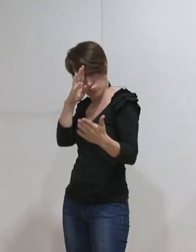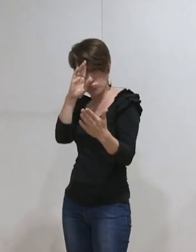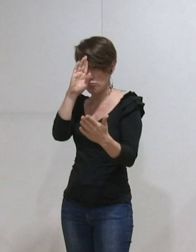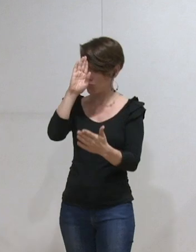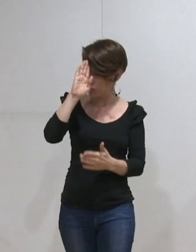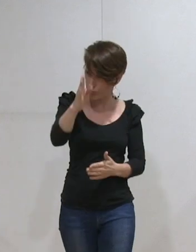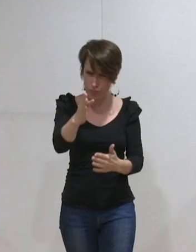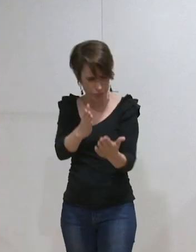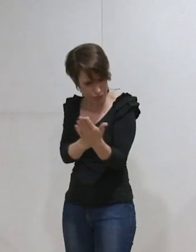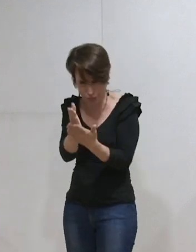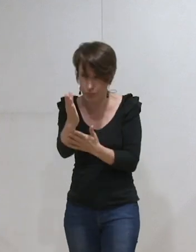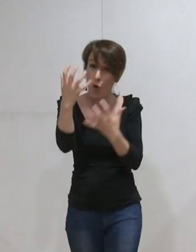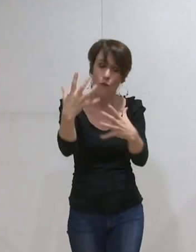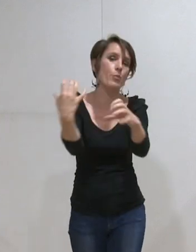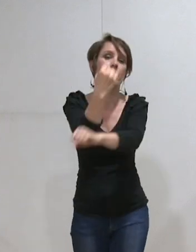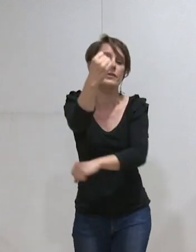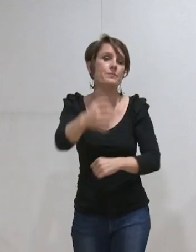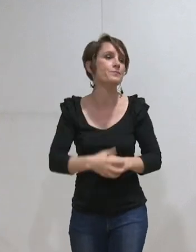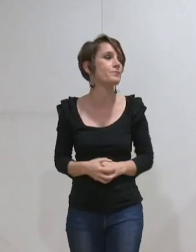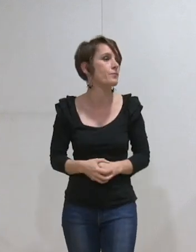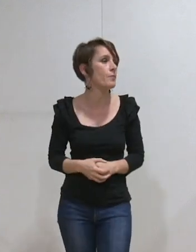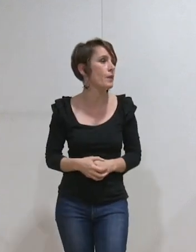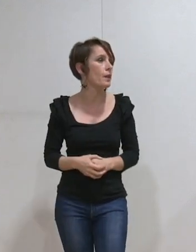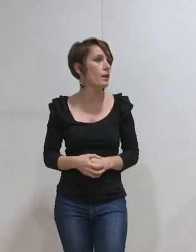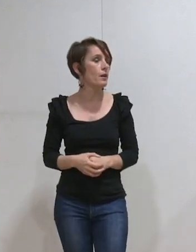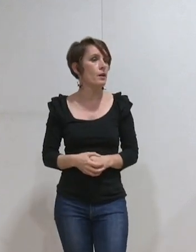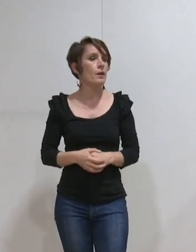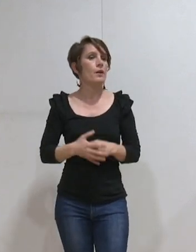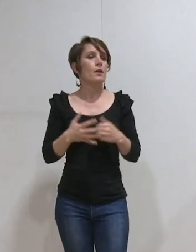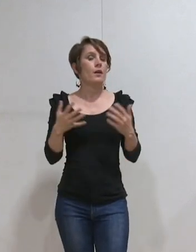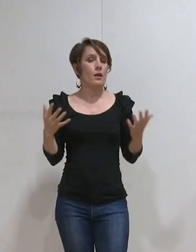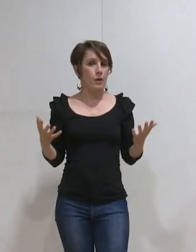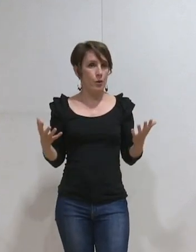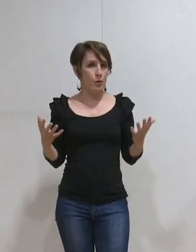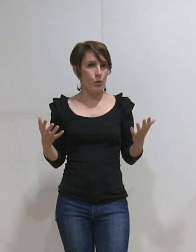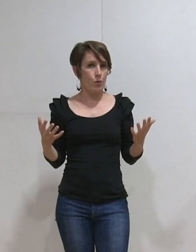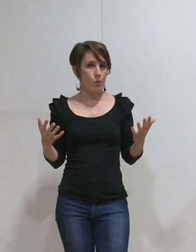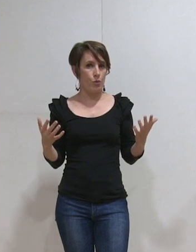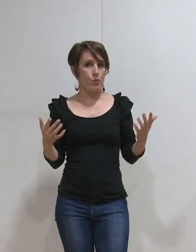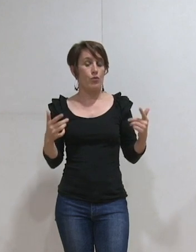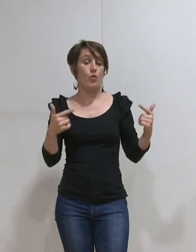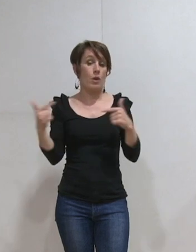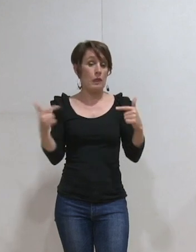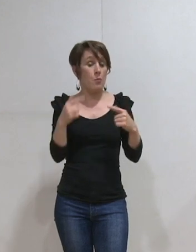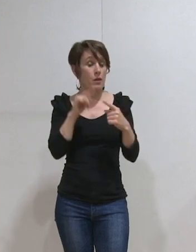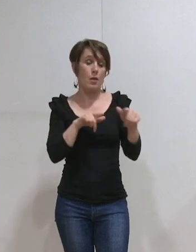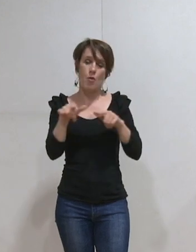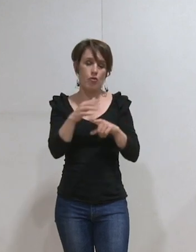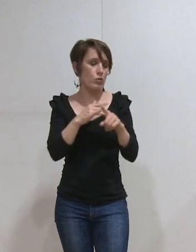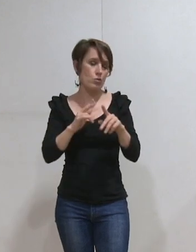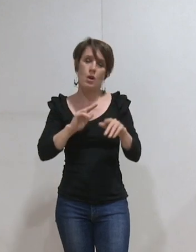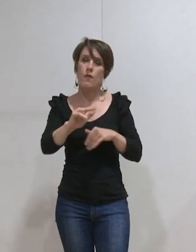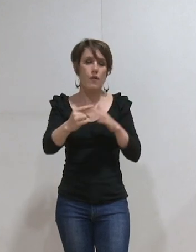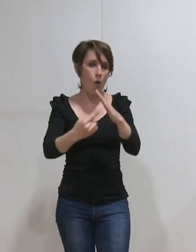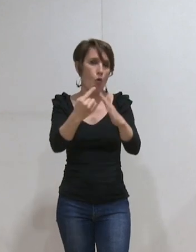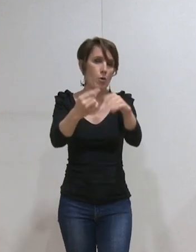occasions de partager ces débats sur le logement social un débat euh fort et et intéressant pour tous